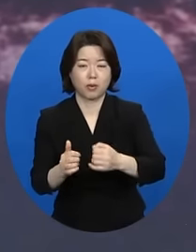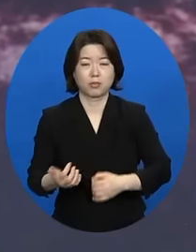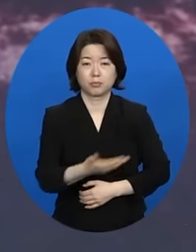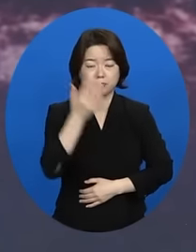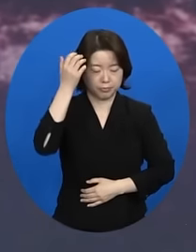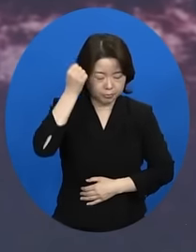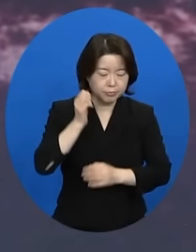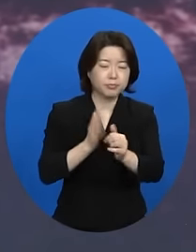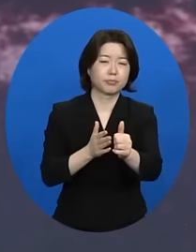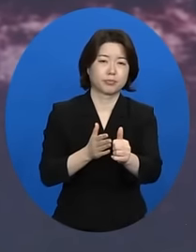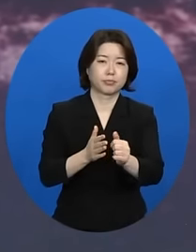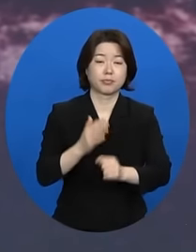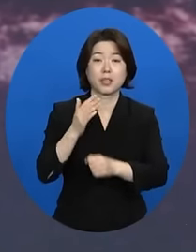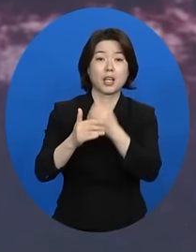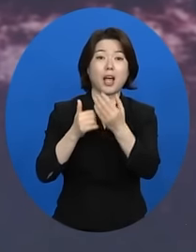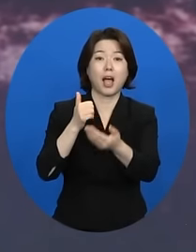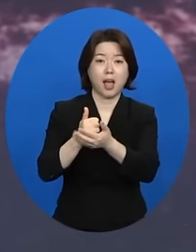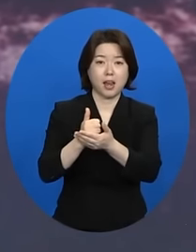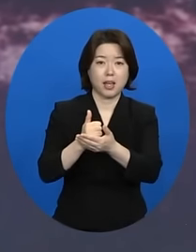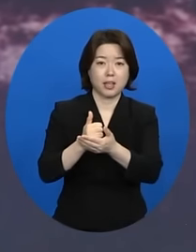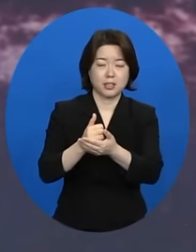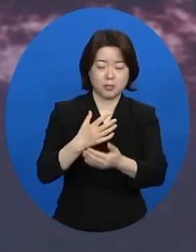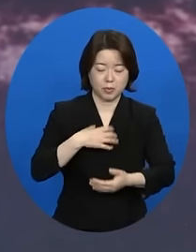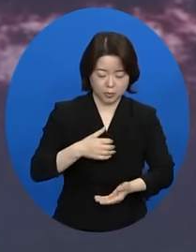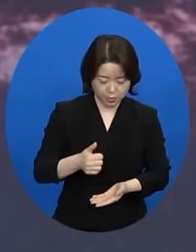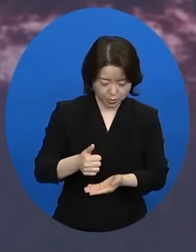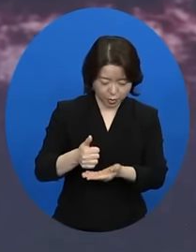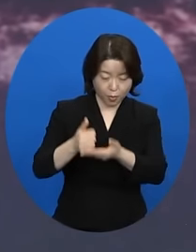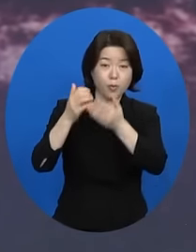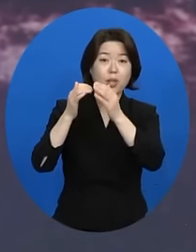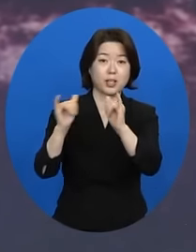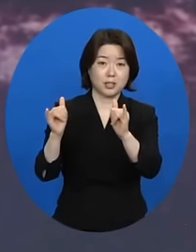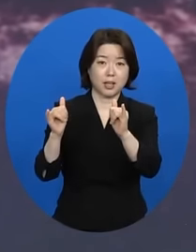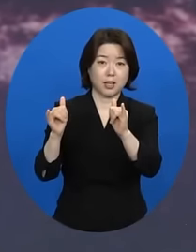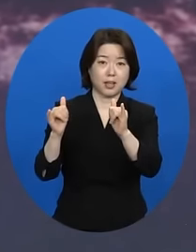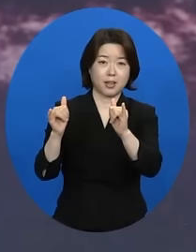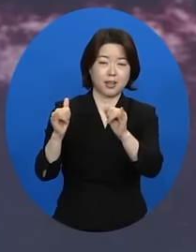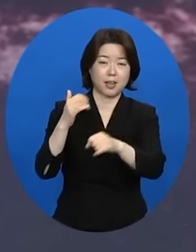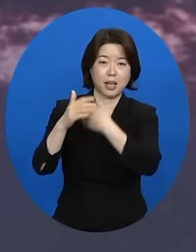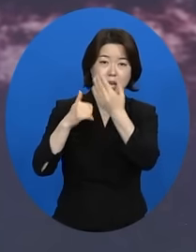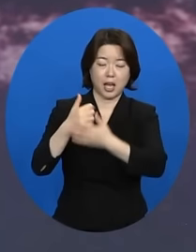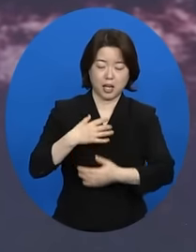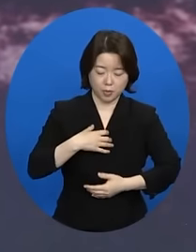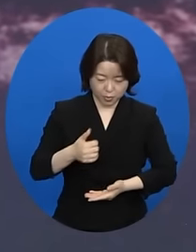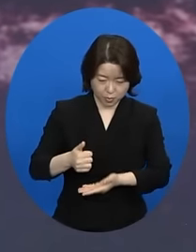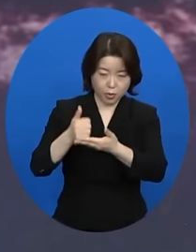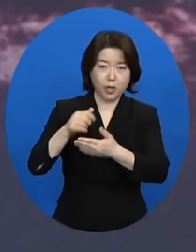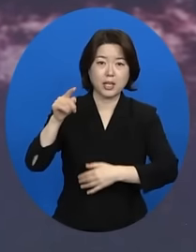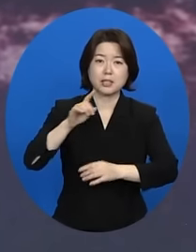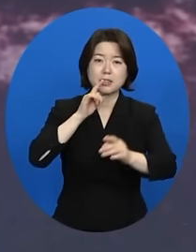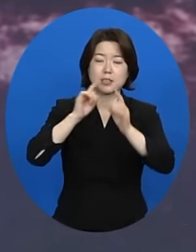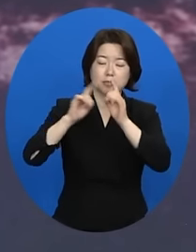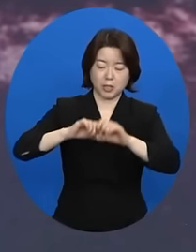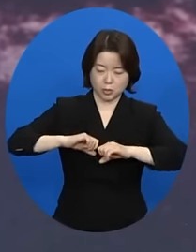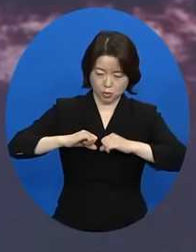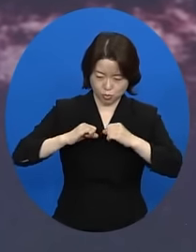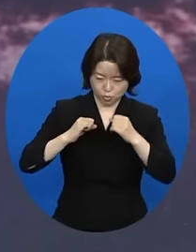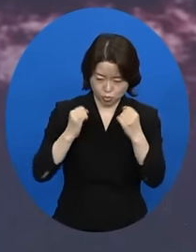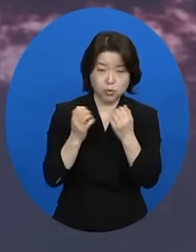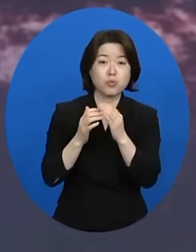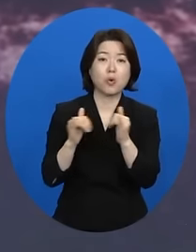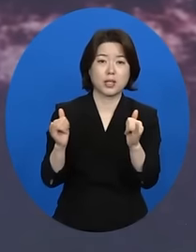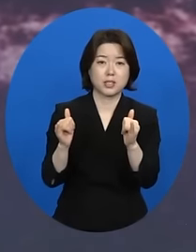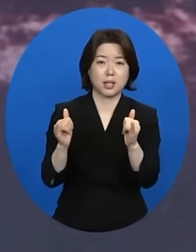기억하십시오. 하나님을 경외하는 자, 하나님을 경외하여 그 말씀에 순종하는